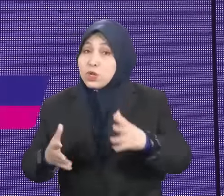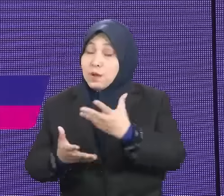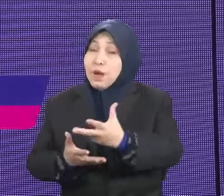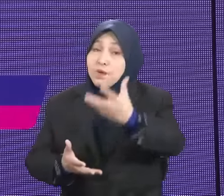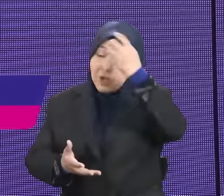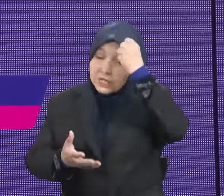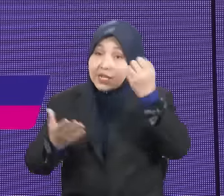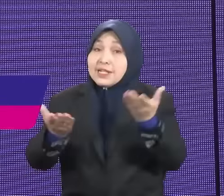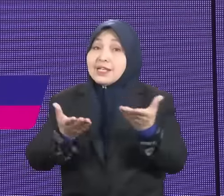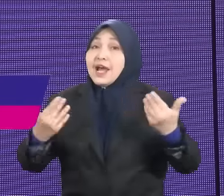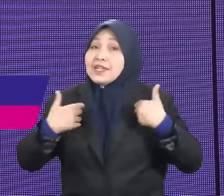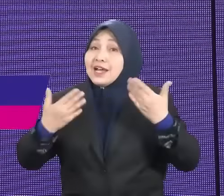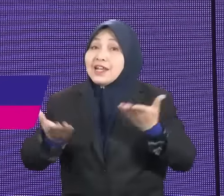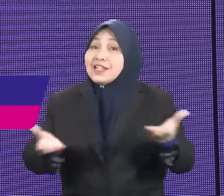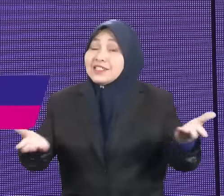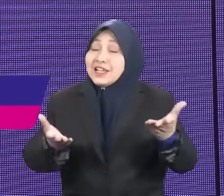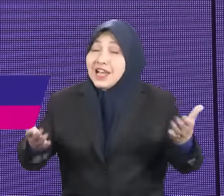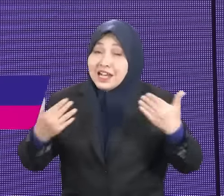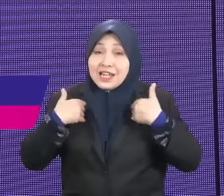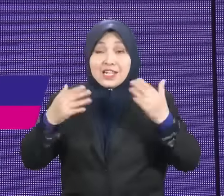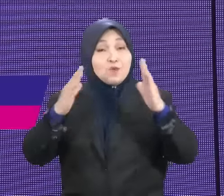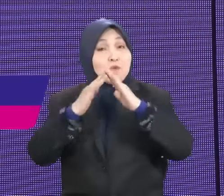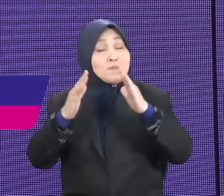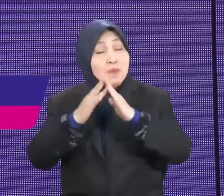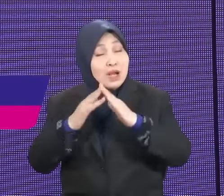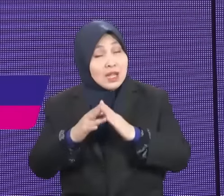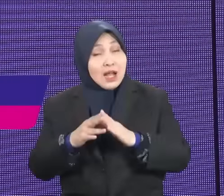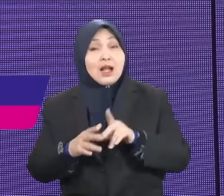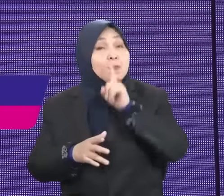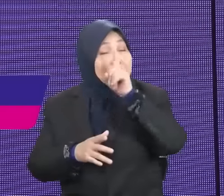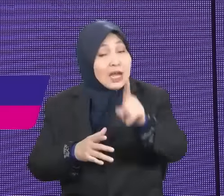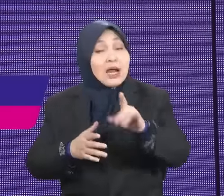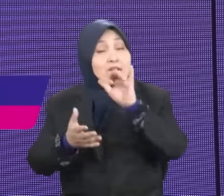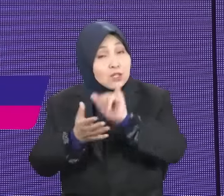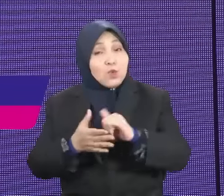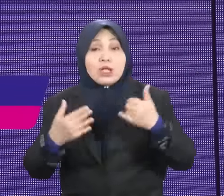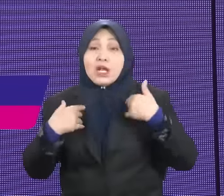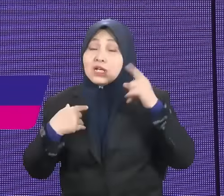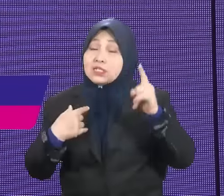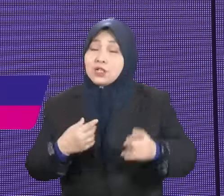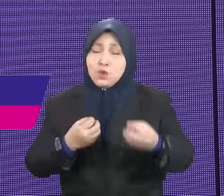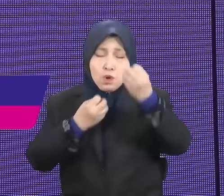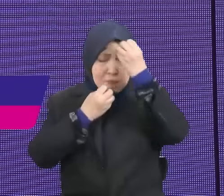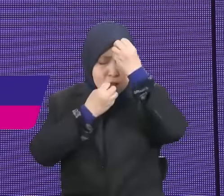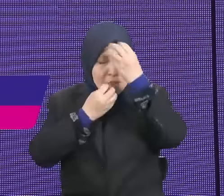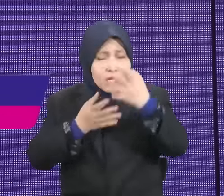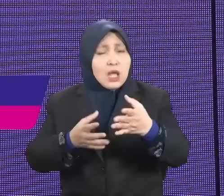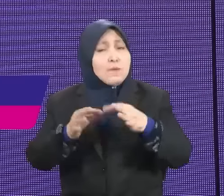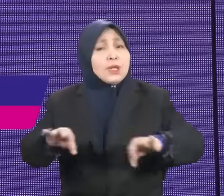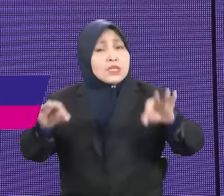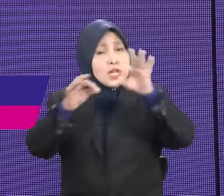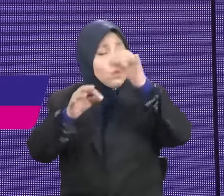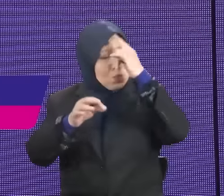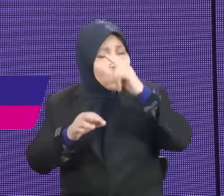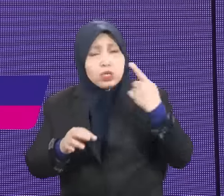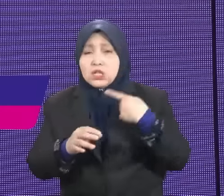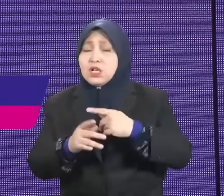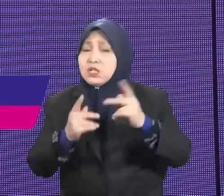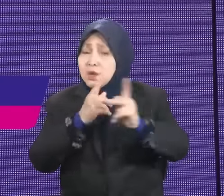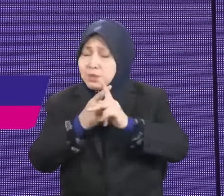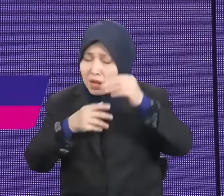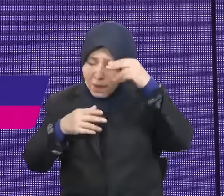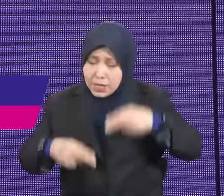berada di studio yang berada di rumah ya tahu bahwa satu pernyataan yang penting untuk kita paksakan dalam